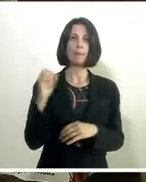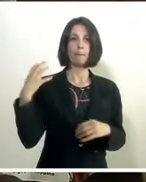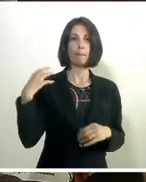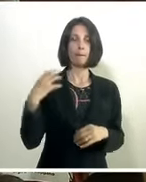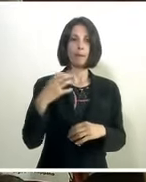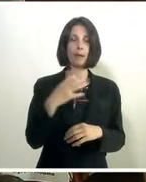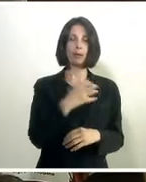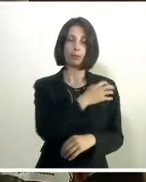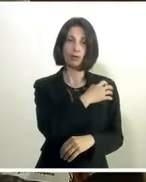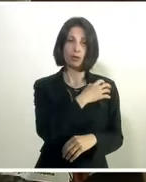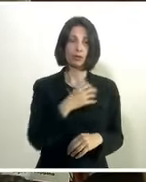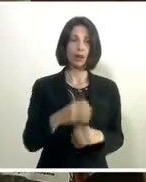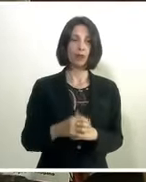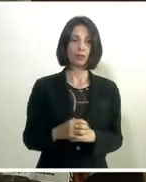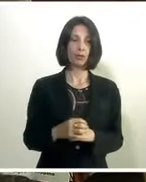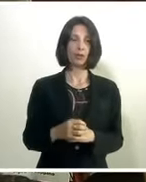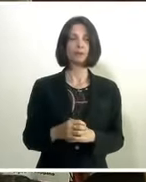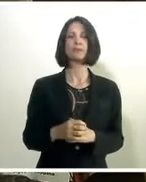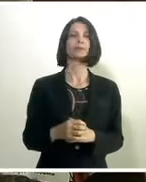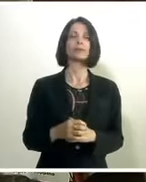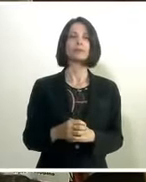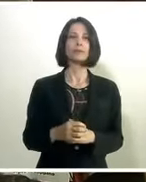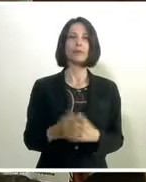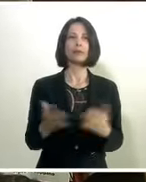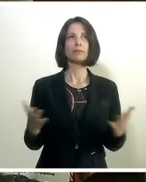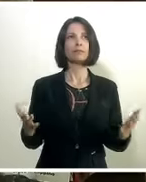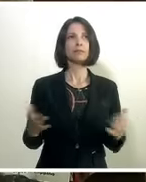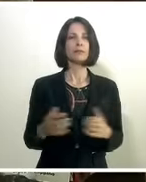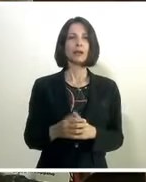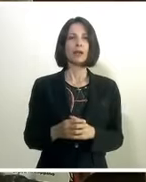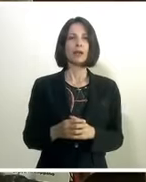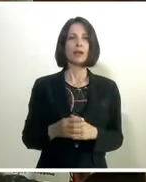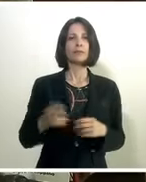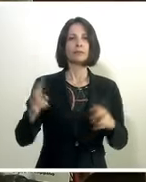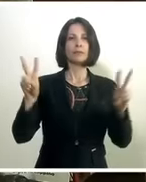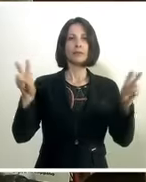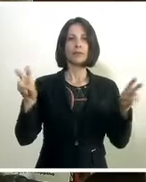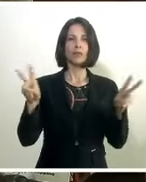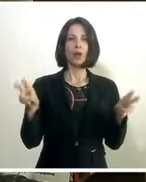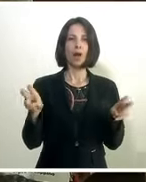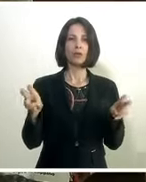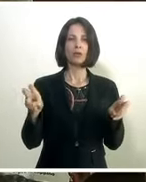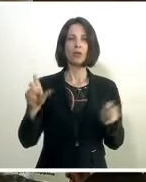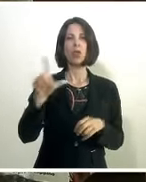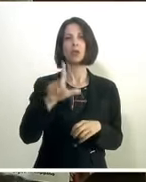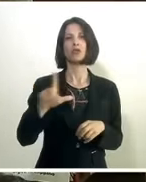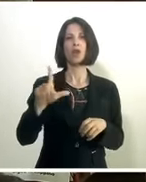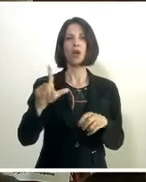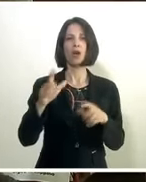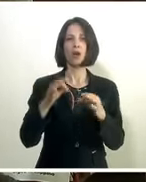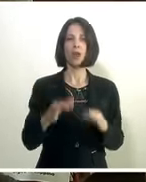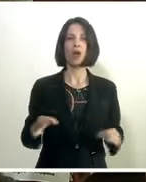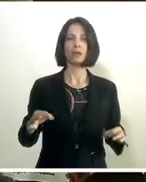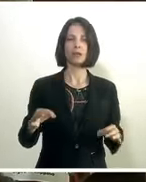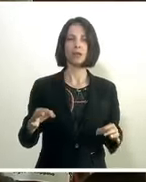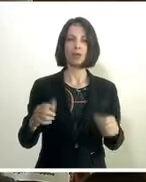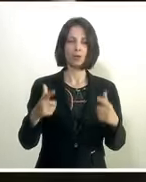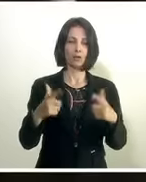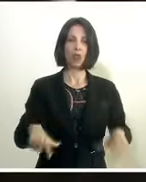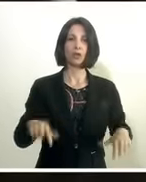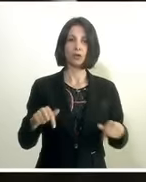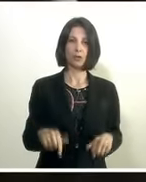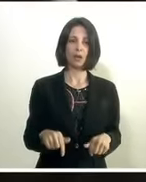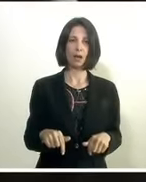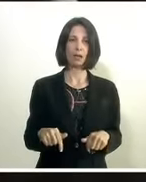di Commercio Napoleonico al quale fatalmente è intitolato Il liceo classico cittadino che quel fermento e quel